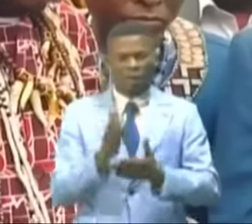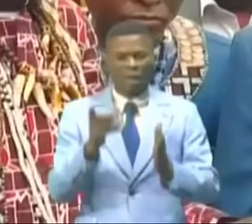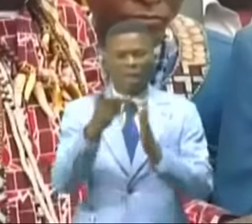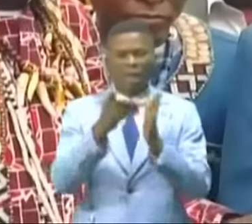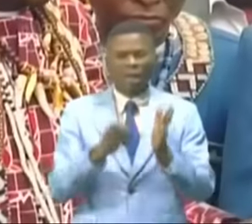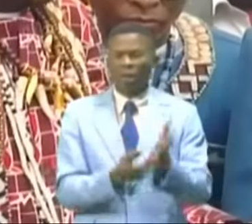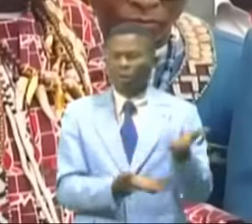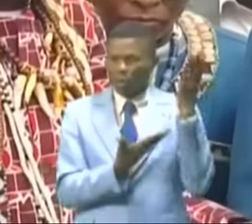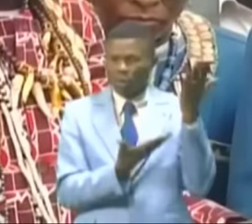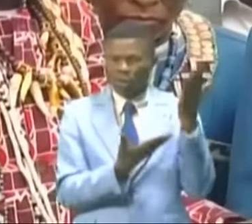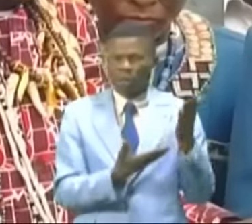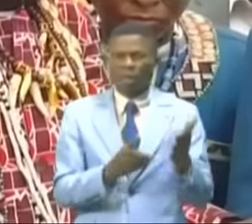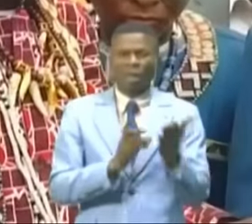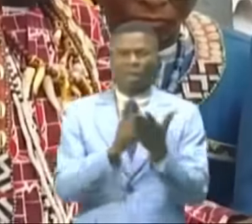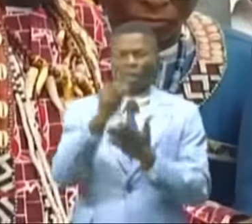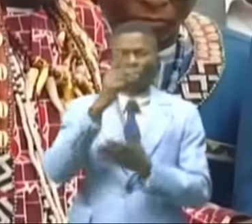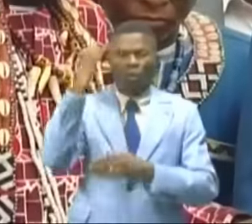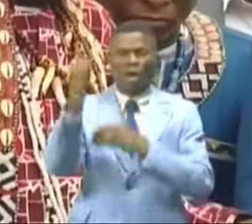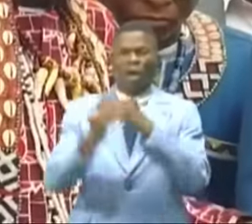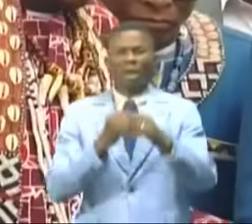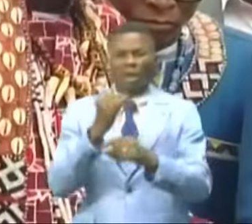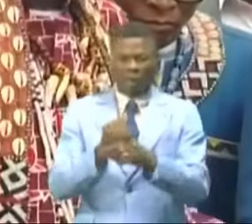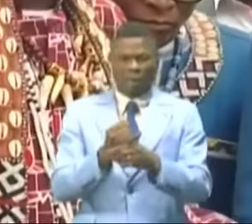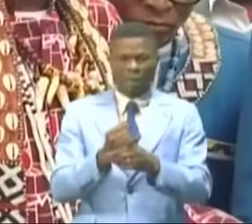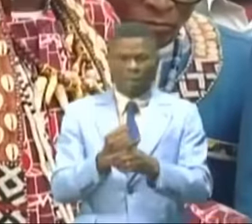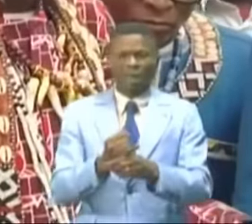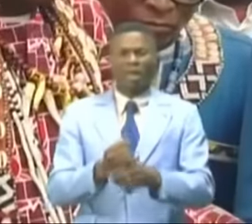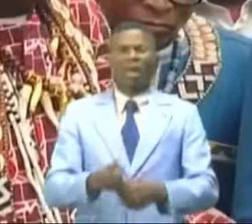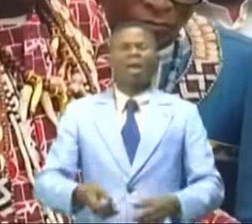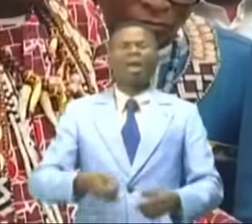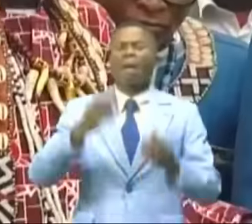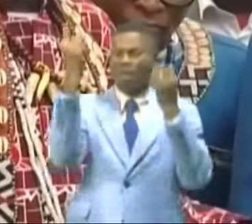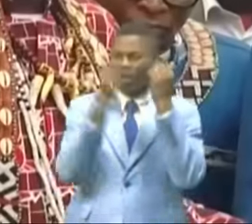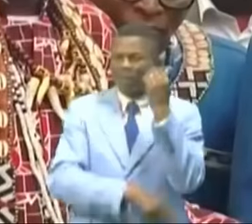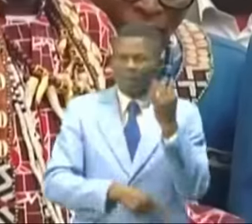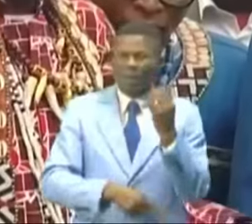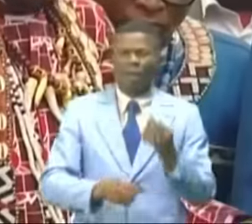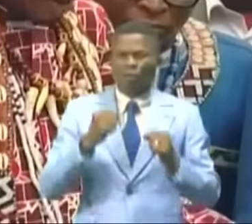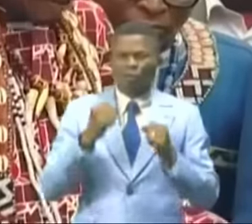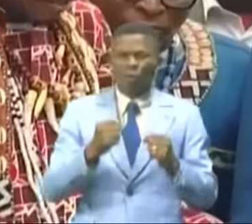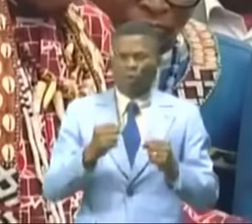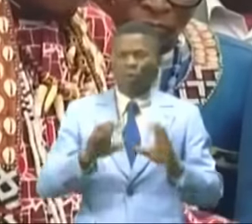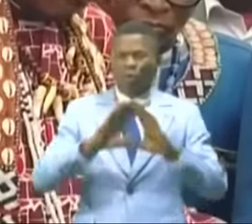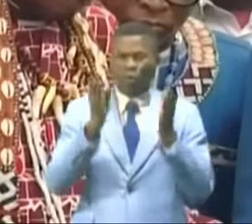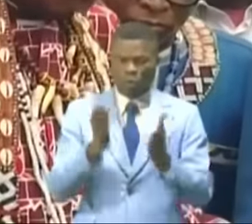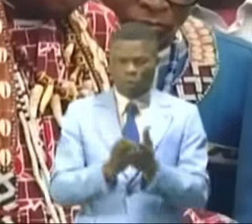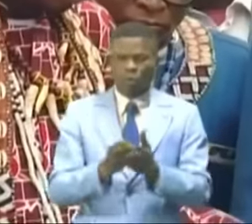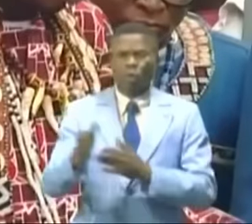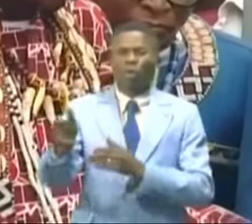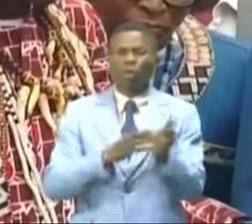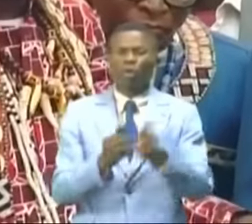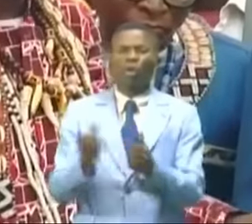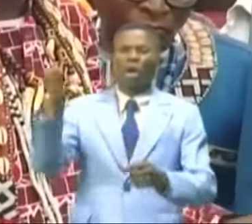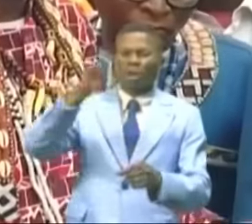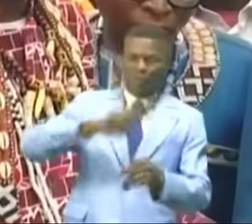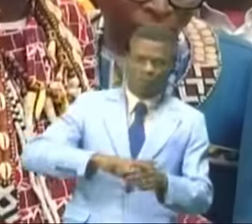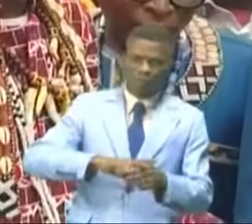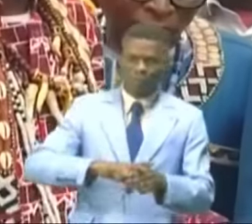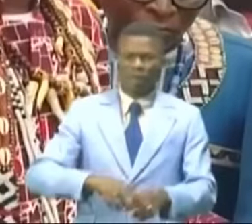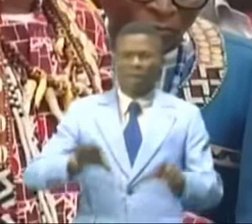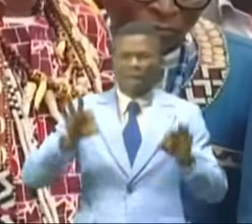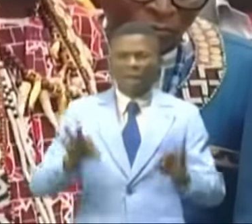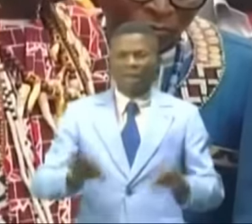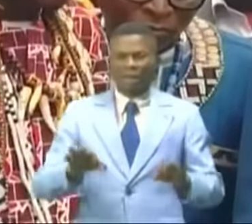fondamentaux du droit international et condamnent fermement toute velléité de violation de son